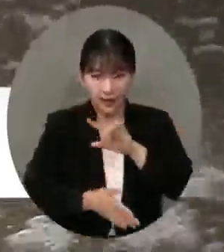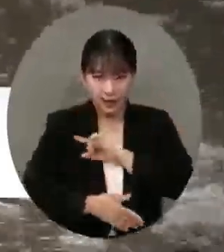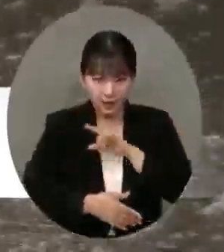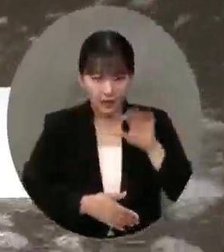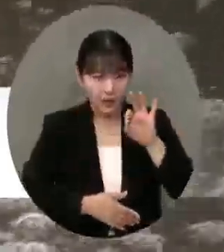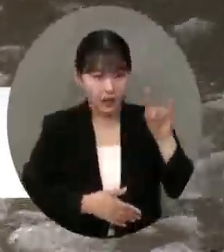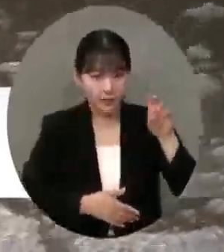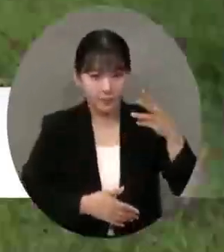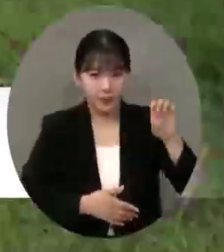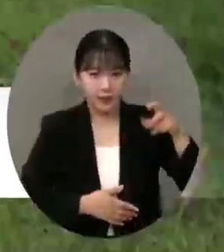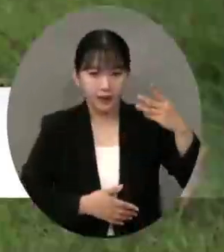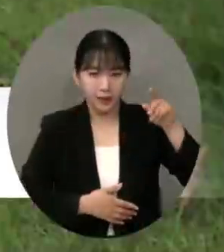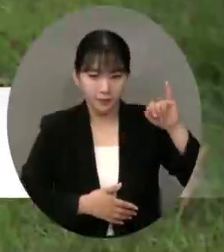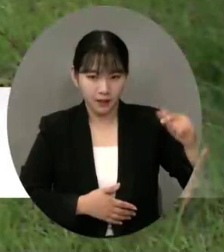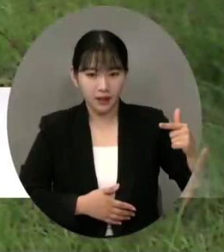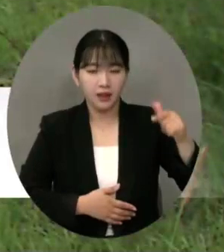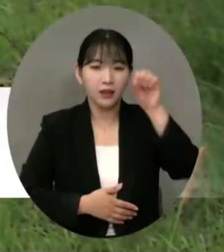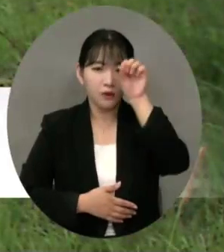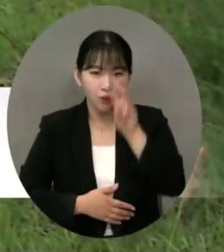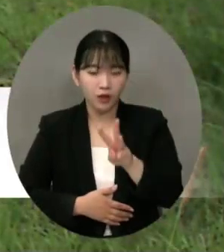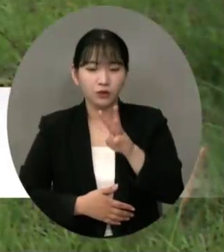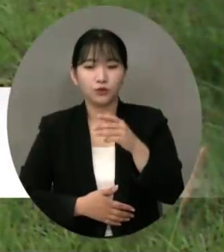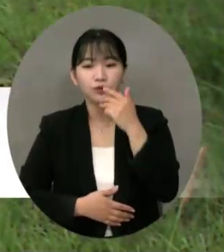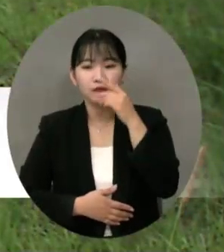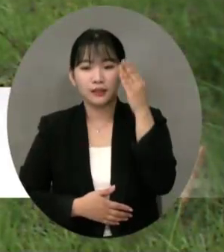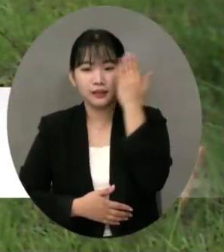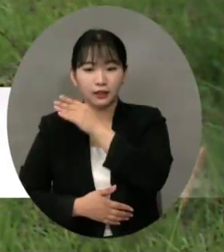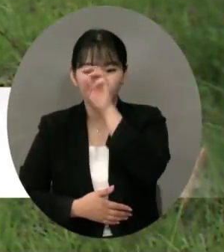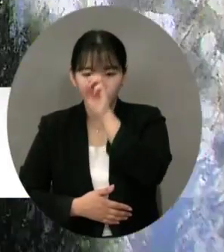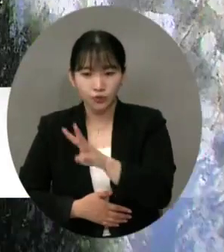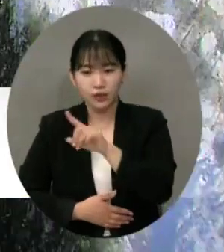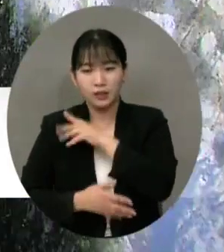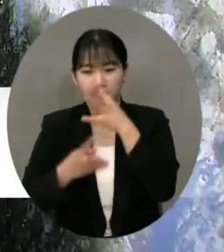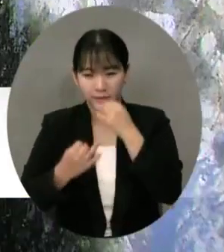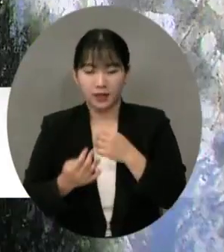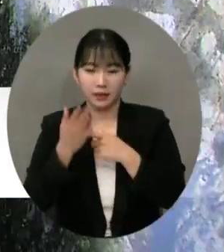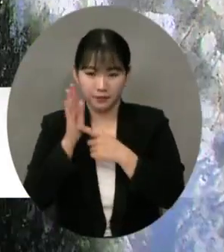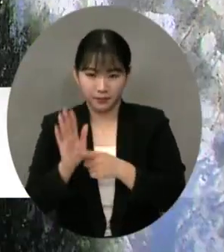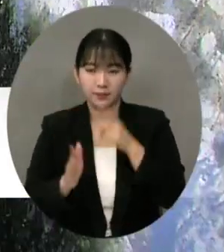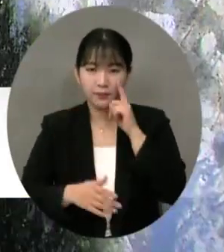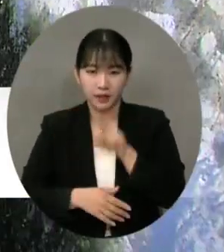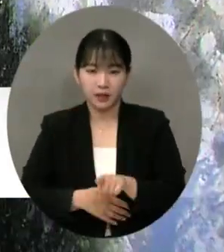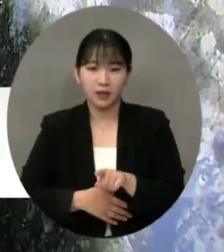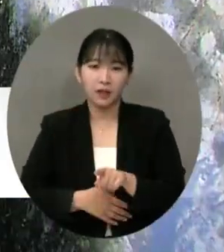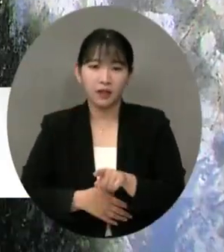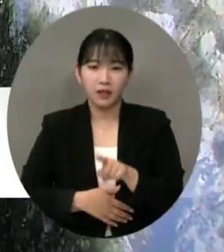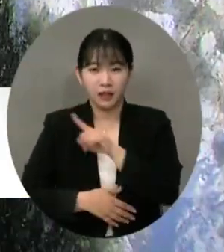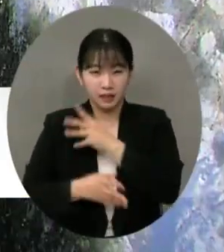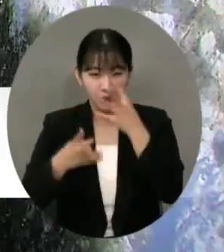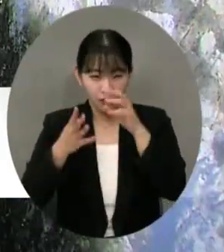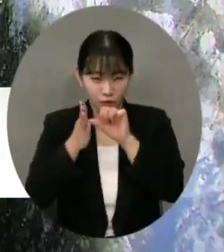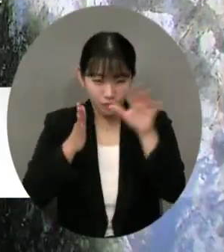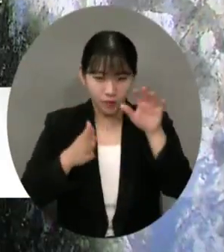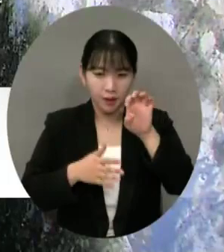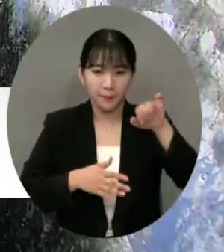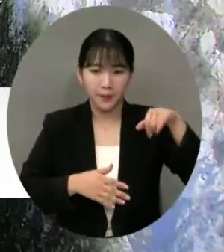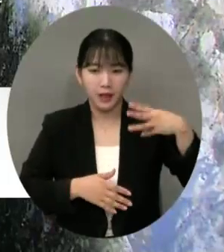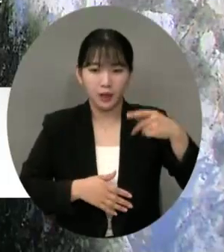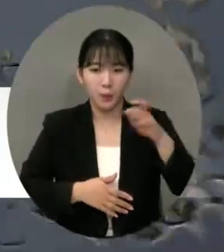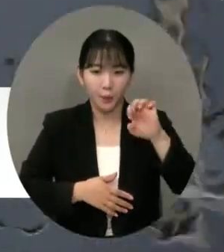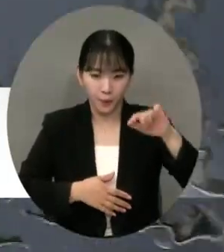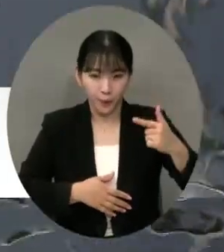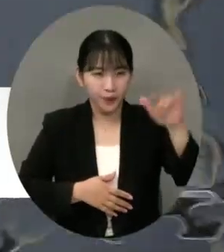청주에서 가장 높게 검출됐다고 밝혀습니다 가장 많이 알려진 불법 마양 인 필로폰의 경우 전국